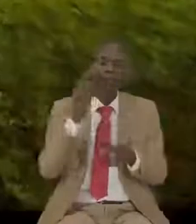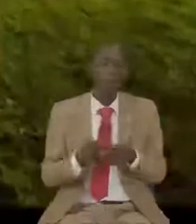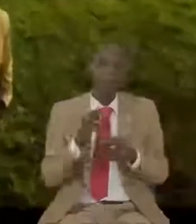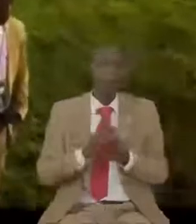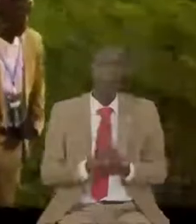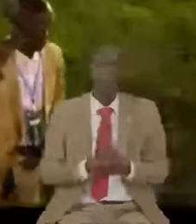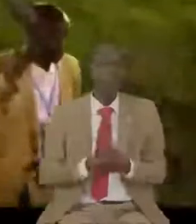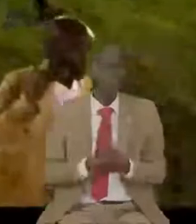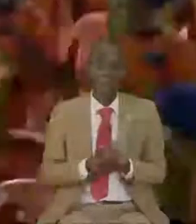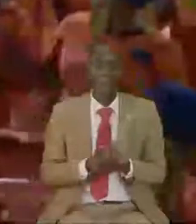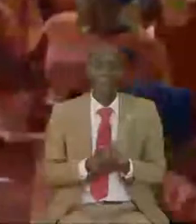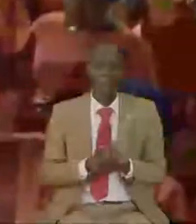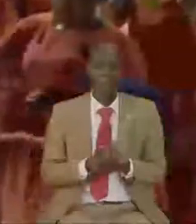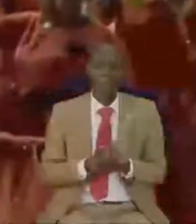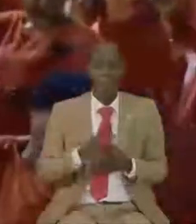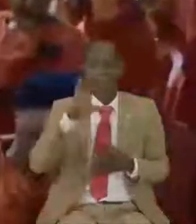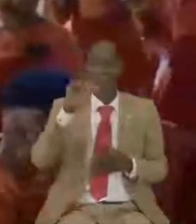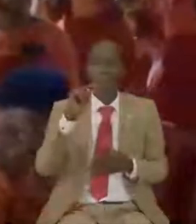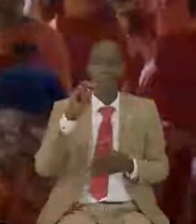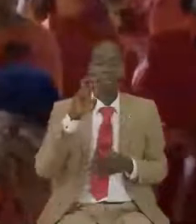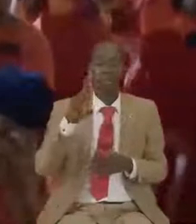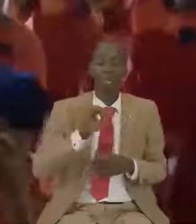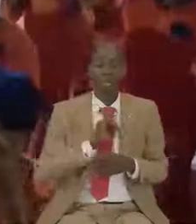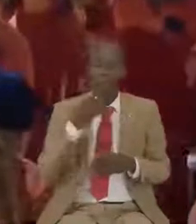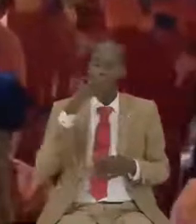Touche-les et guéris-les maintenant au nom de Jésus-Christ.